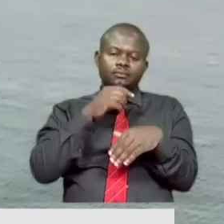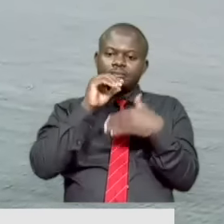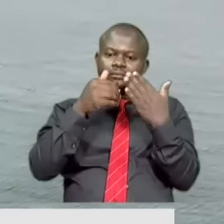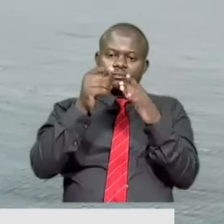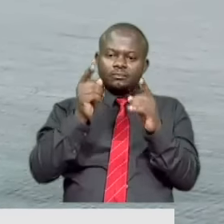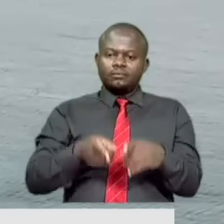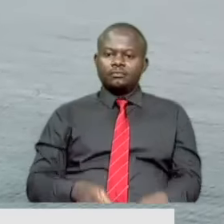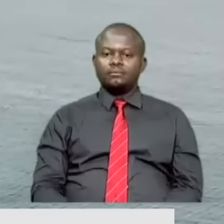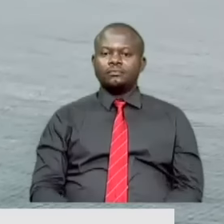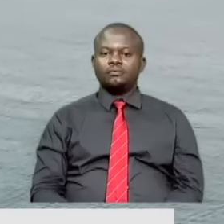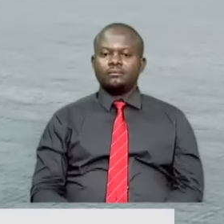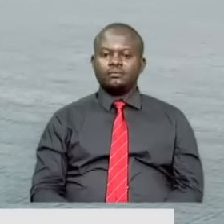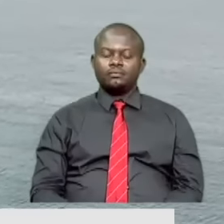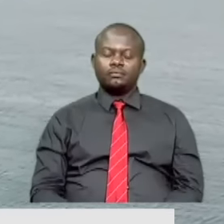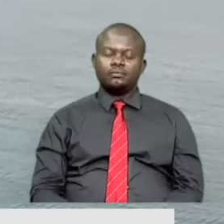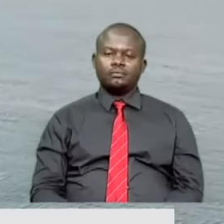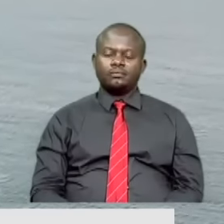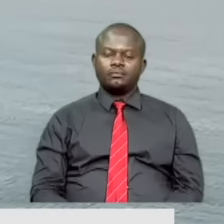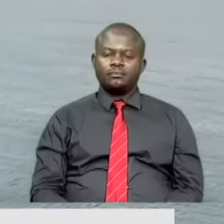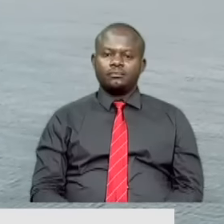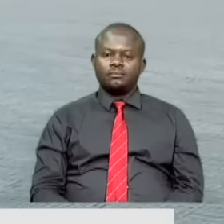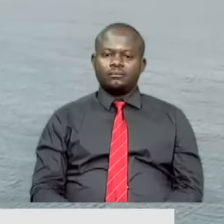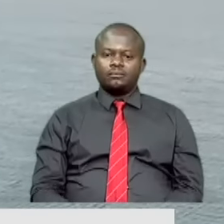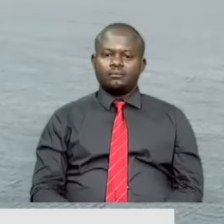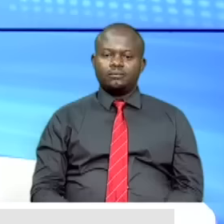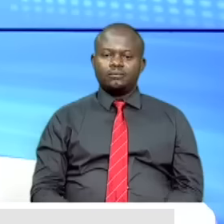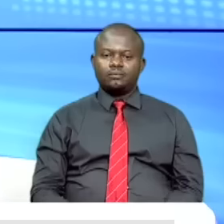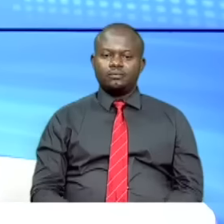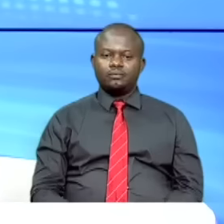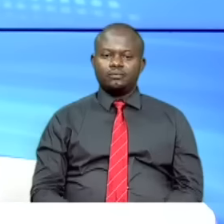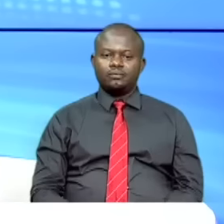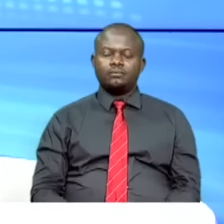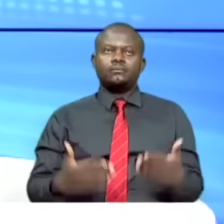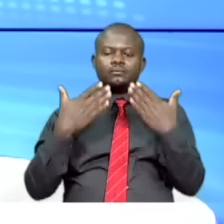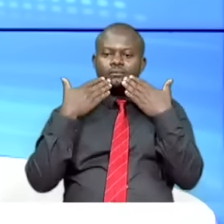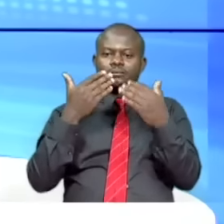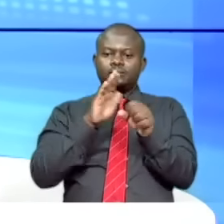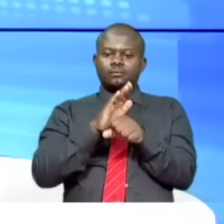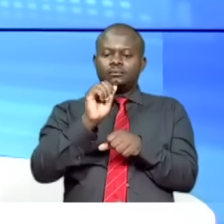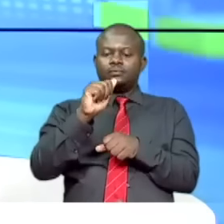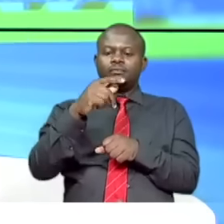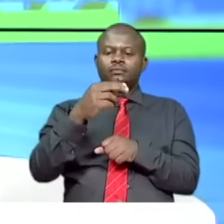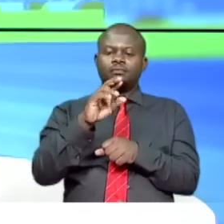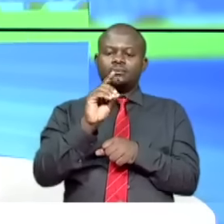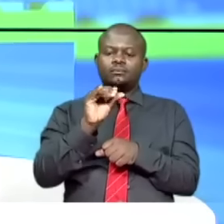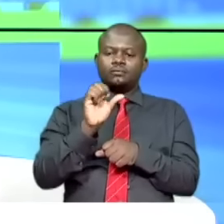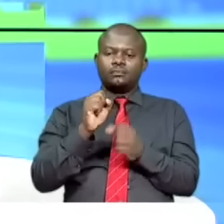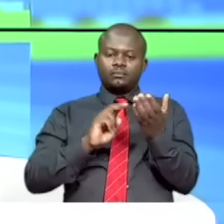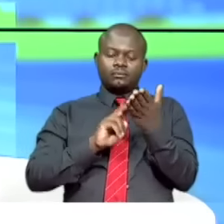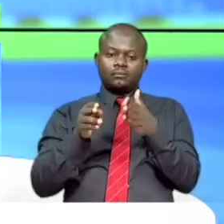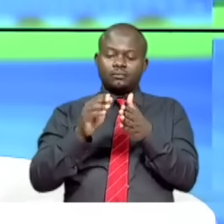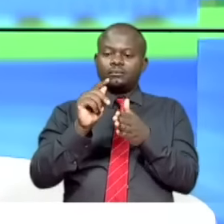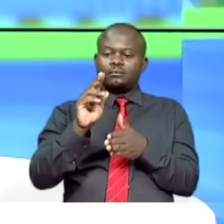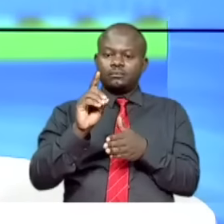kitaragera Afrodis Muhire televiziyo y'u Rwanda mu mujyi wa Karongi nakoze cyane Afrodis Muhire naho abakoresha umuhanda